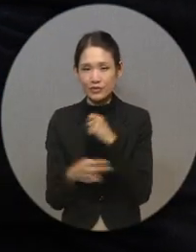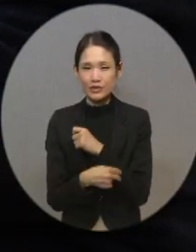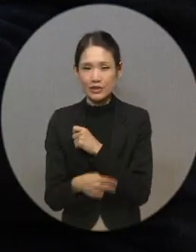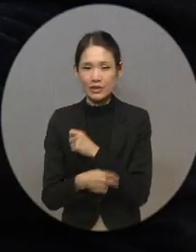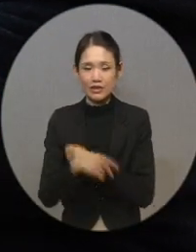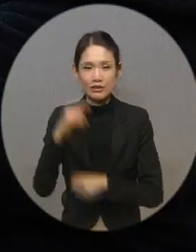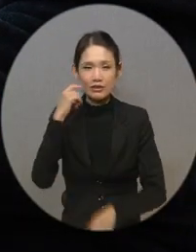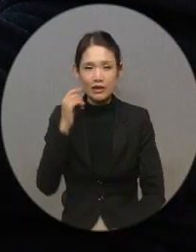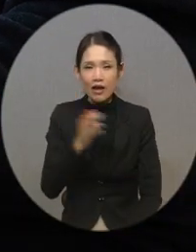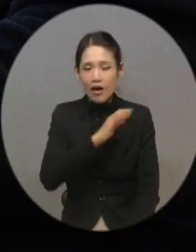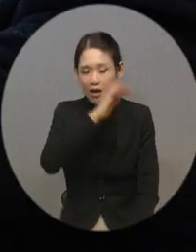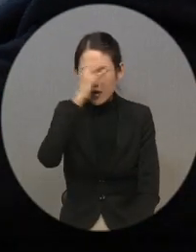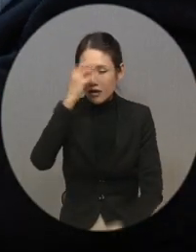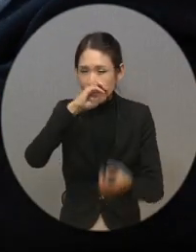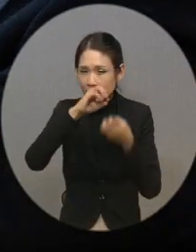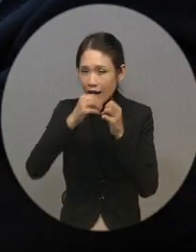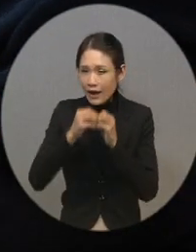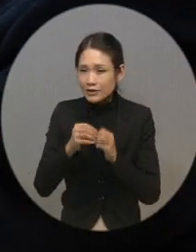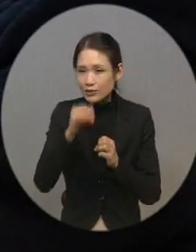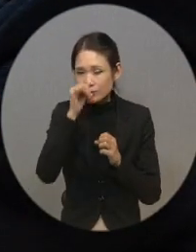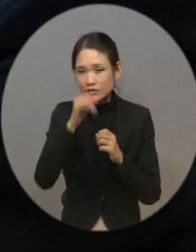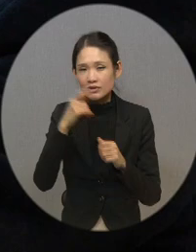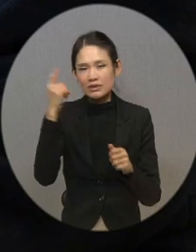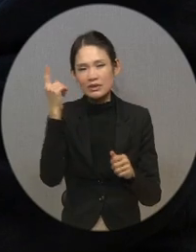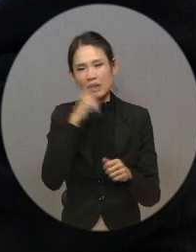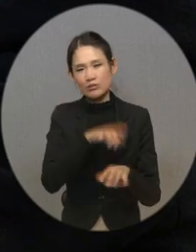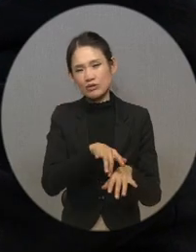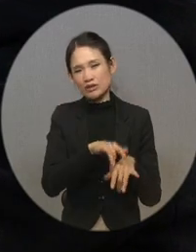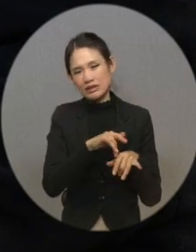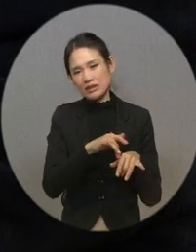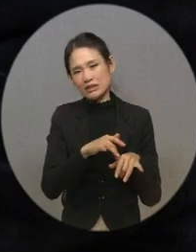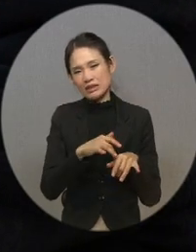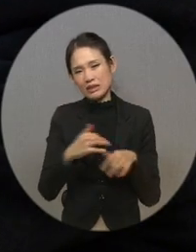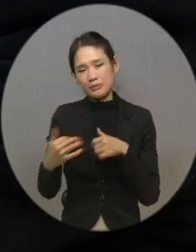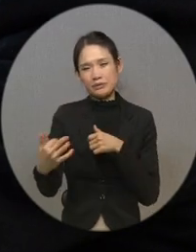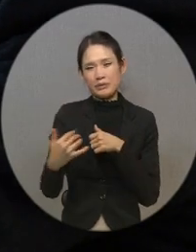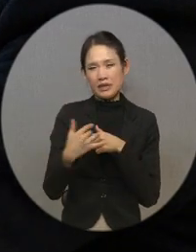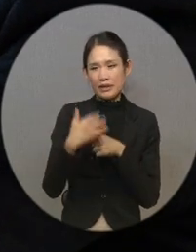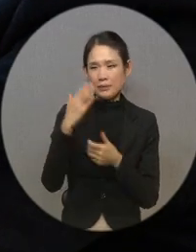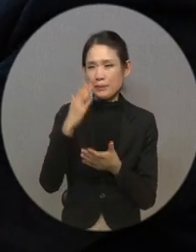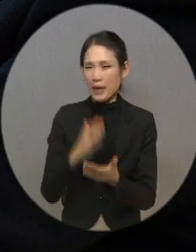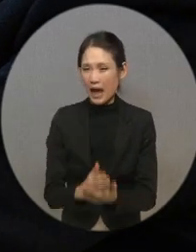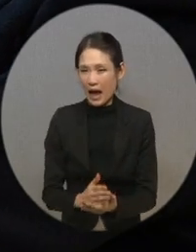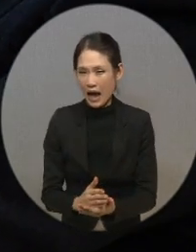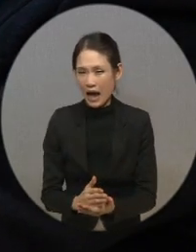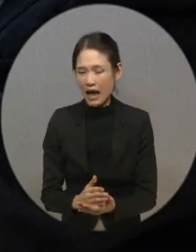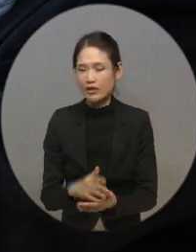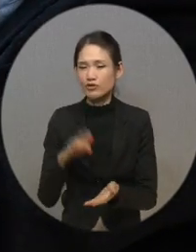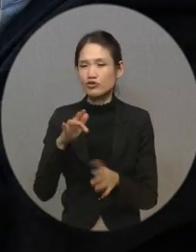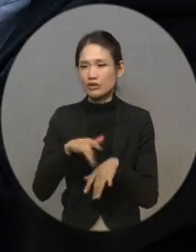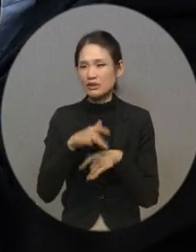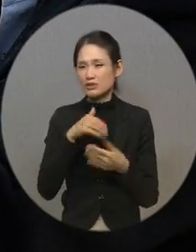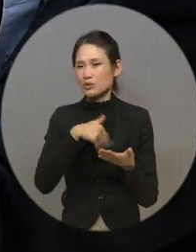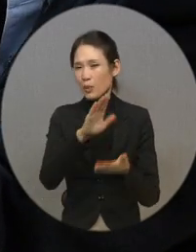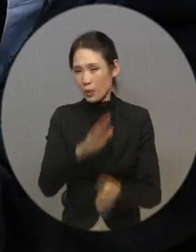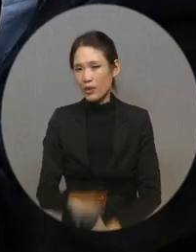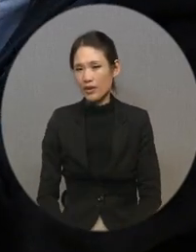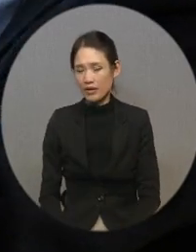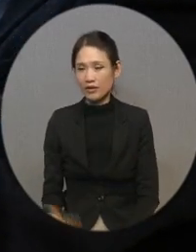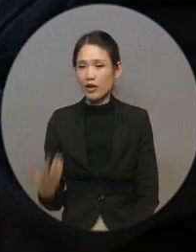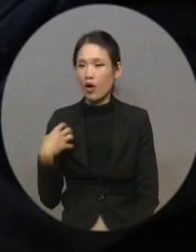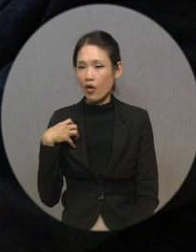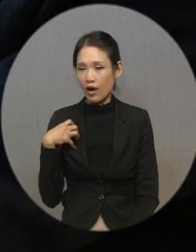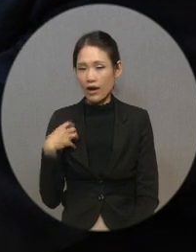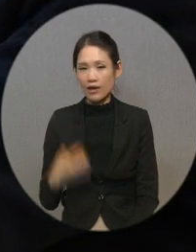아름답게 장식도 하지만 나쁜 귀신들은 물길을 타고 이쪽으로 오지 마라. 이는 귀신을 쫓는 역할도 하는데요. 생긴